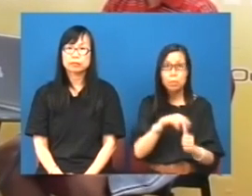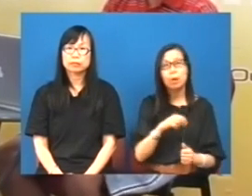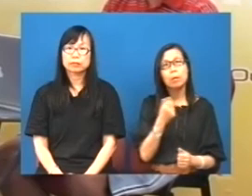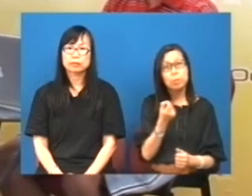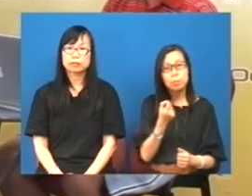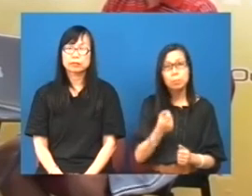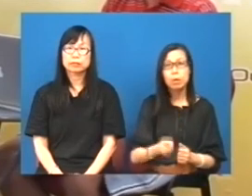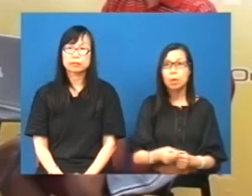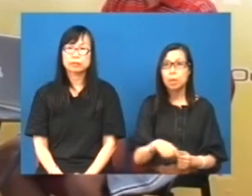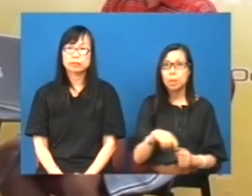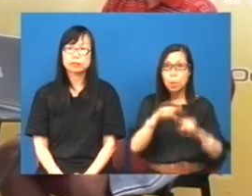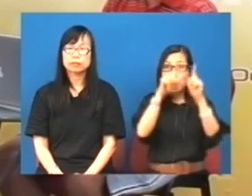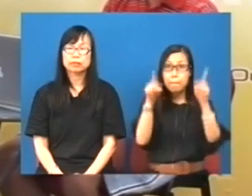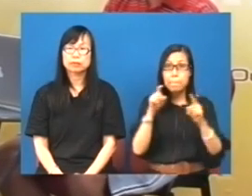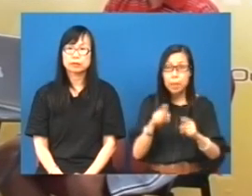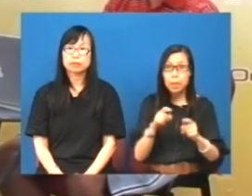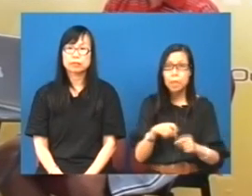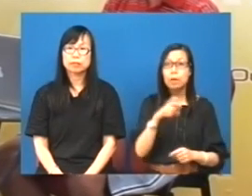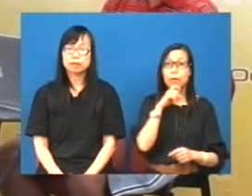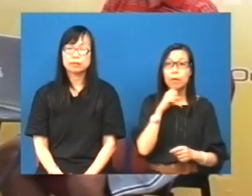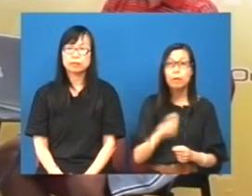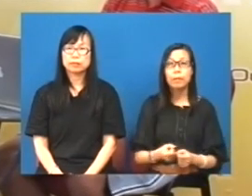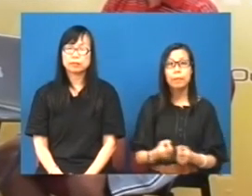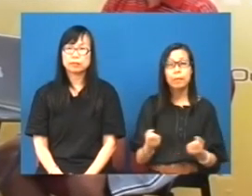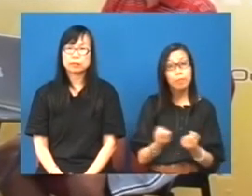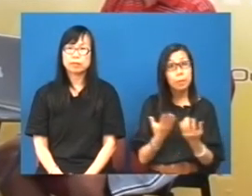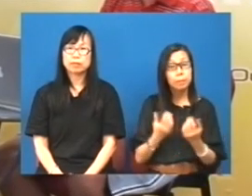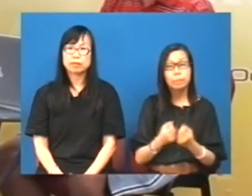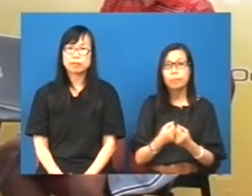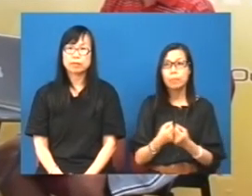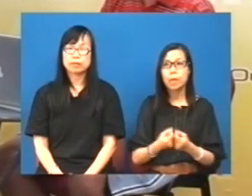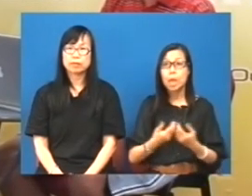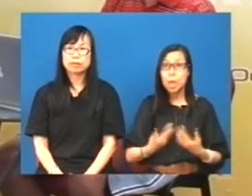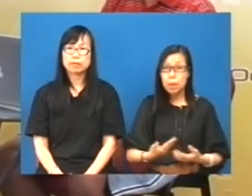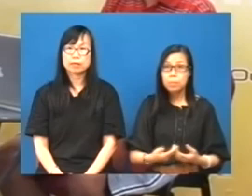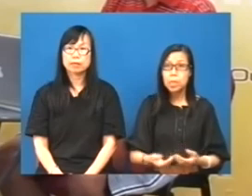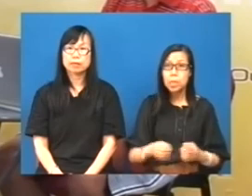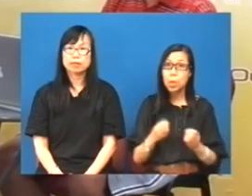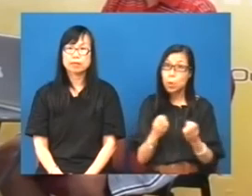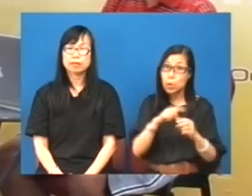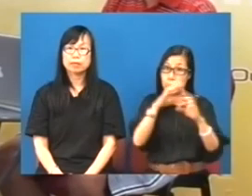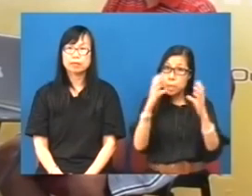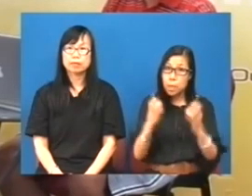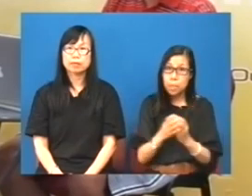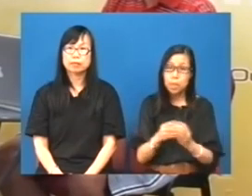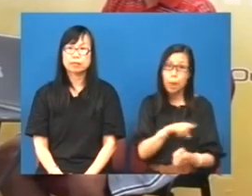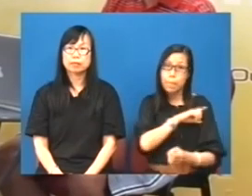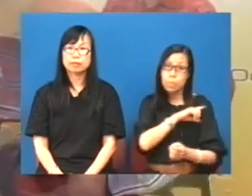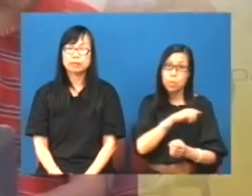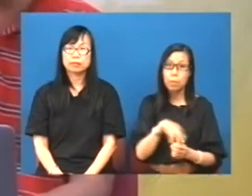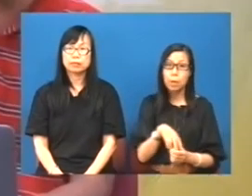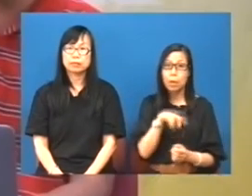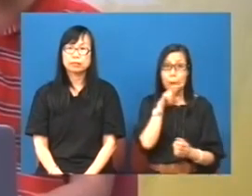見到其實很多的問題都出現所以為何這次的事件本身為何特別受人關注的原因就是